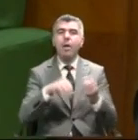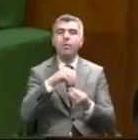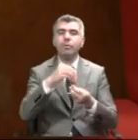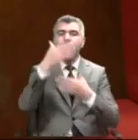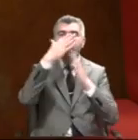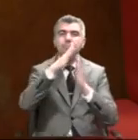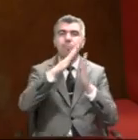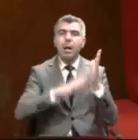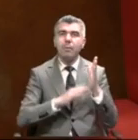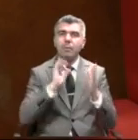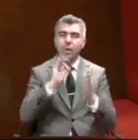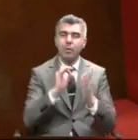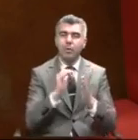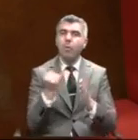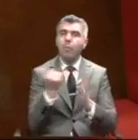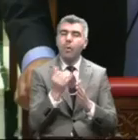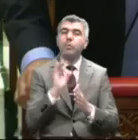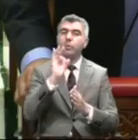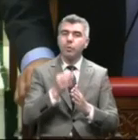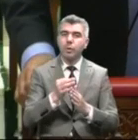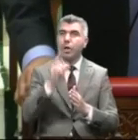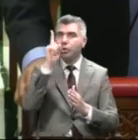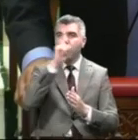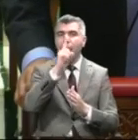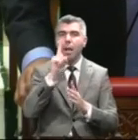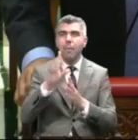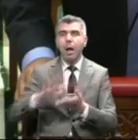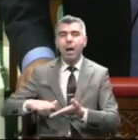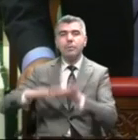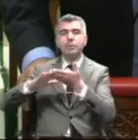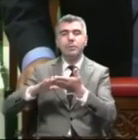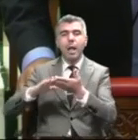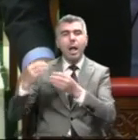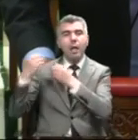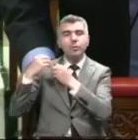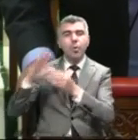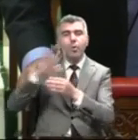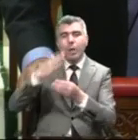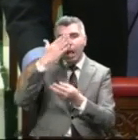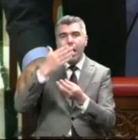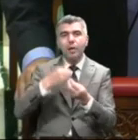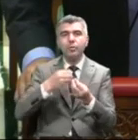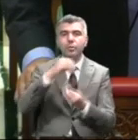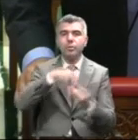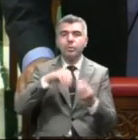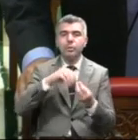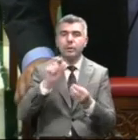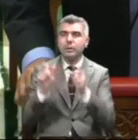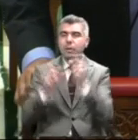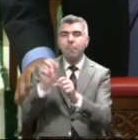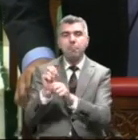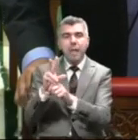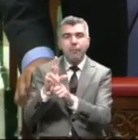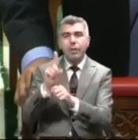وهذا شيء جميل فالله الموفق ونتمنى لحجج هذه السنه سفر ميمون